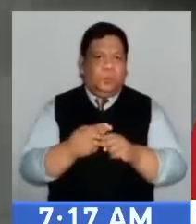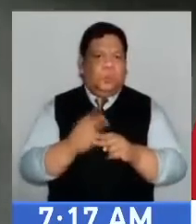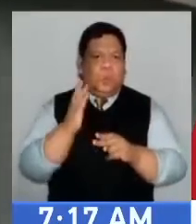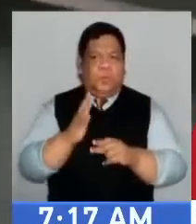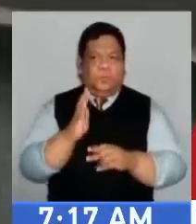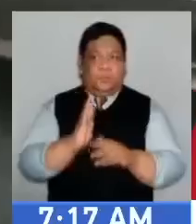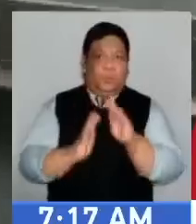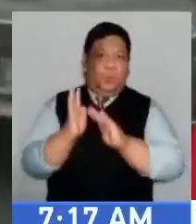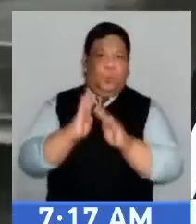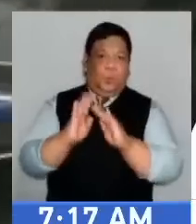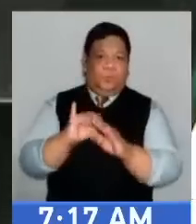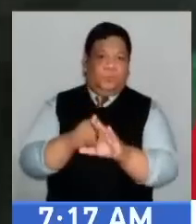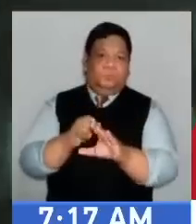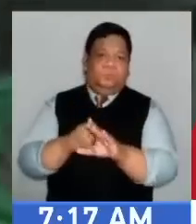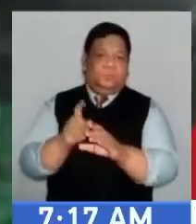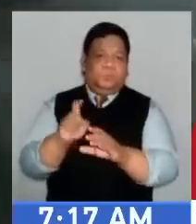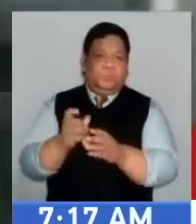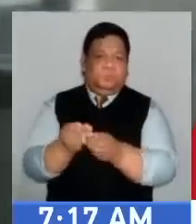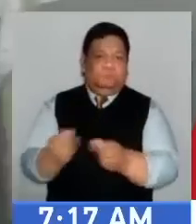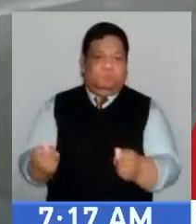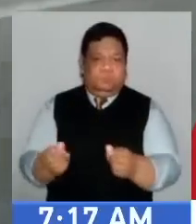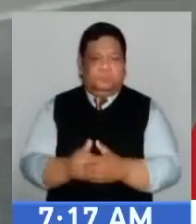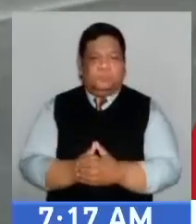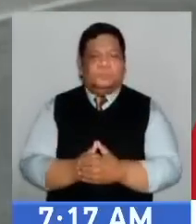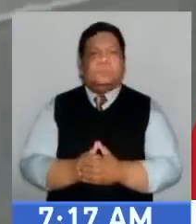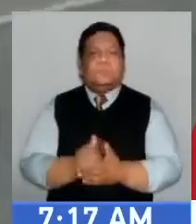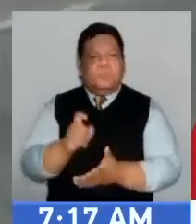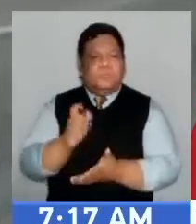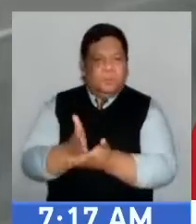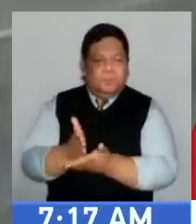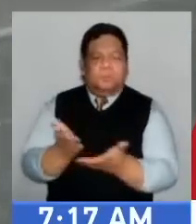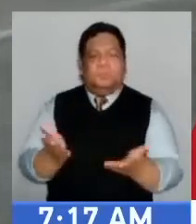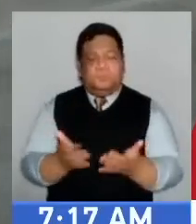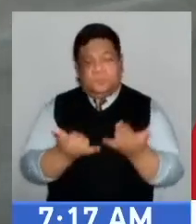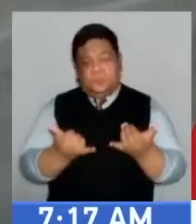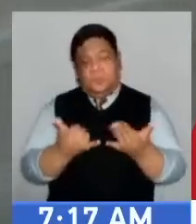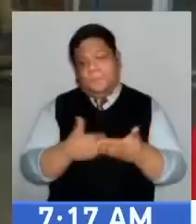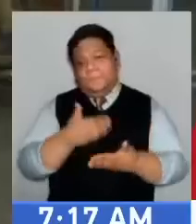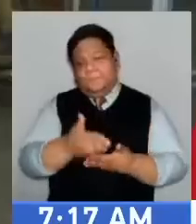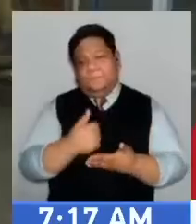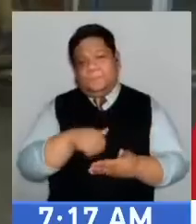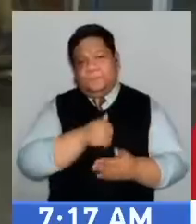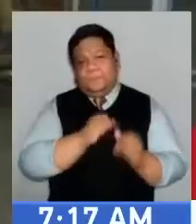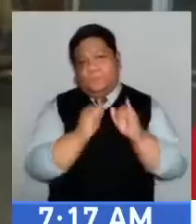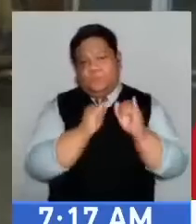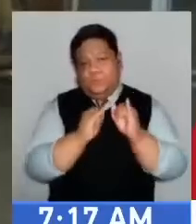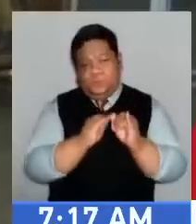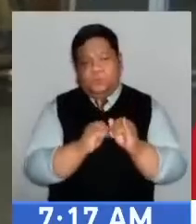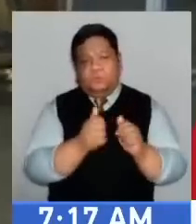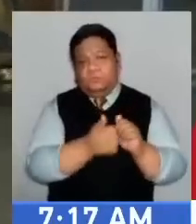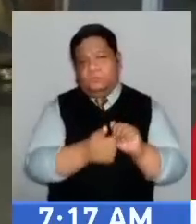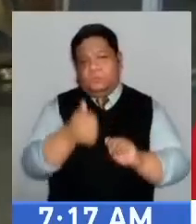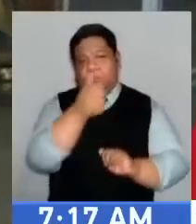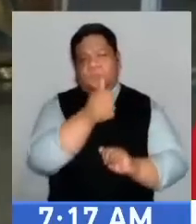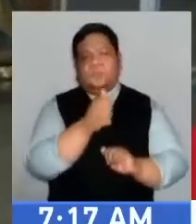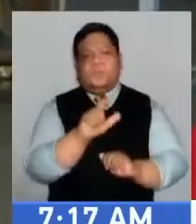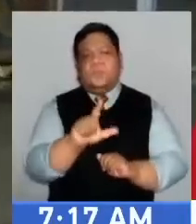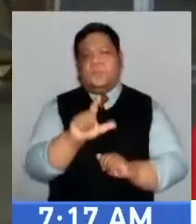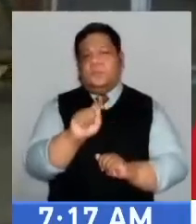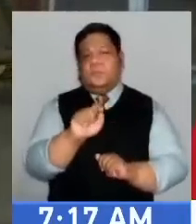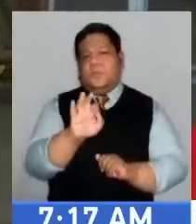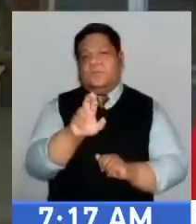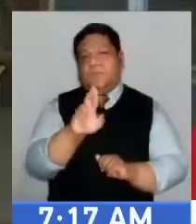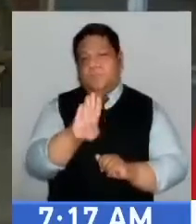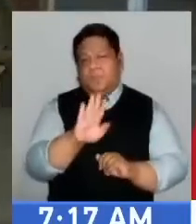jeep. At kagunay po niyan, kausapin naman natin sa puntong ito ang head ng technical division ng LTFRB, si Ginong Joel